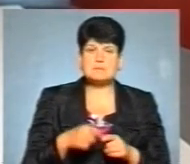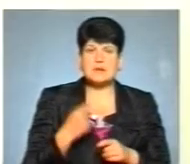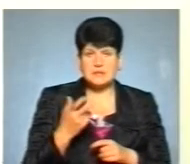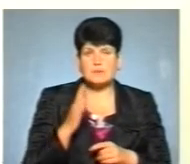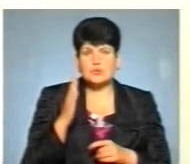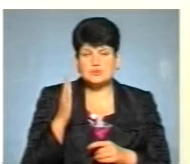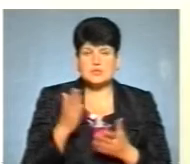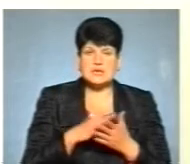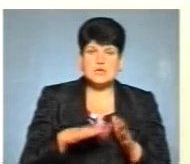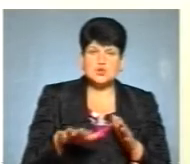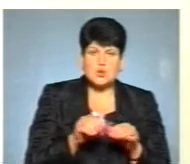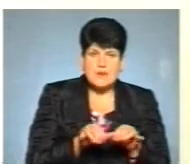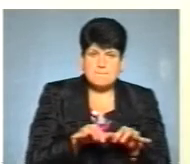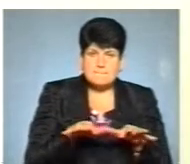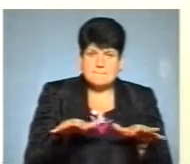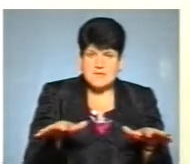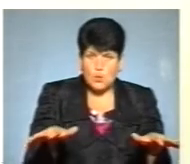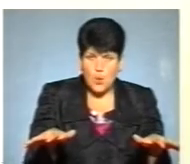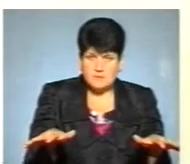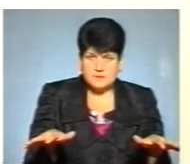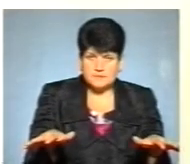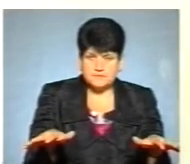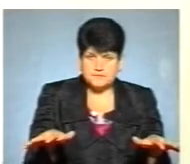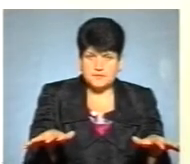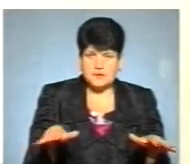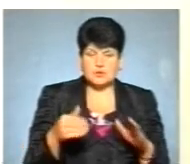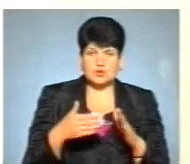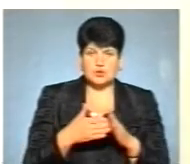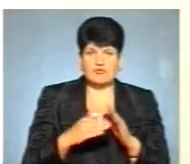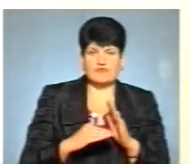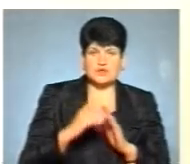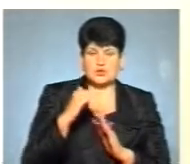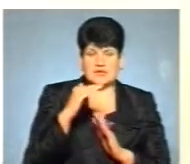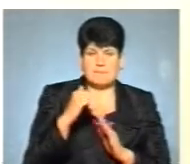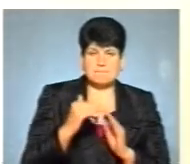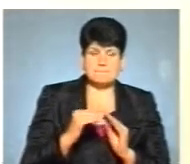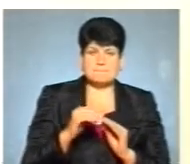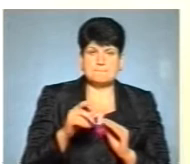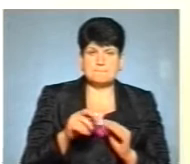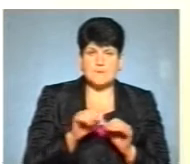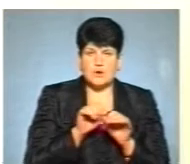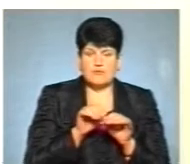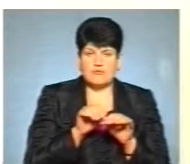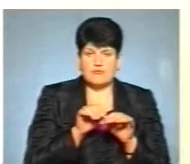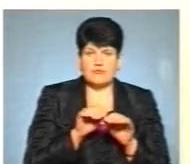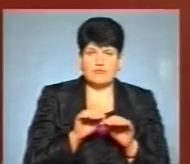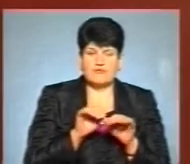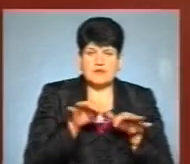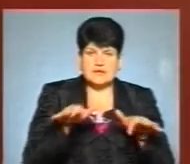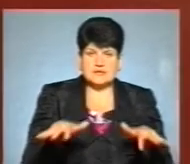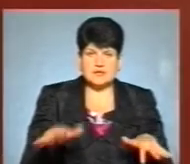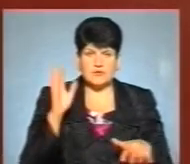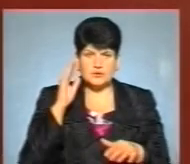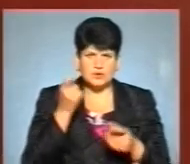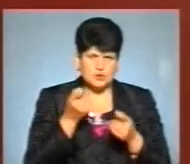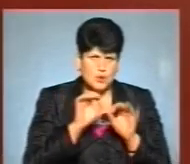що є зона підтоплення відповідно до висоти підняття рівнів води і розливу Дністра при великих паводках дощових. Роз'ясніть